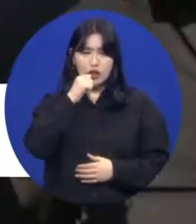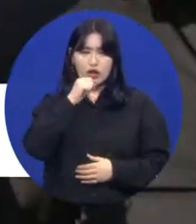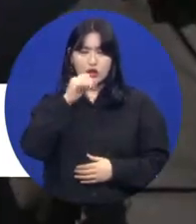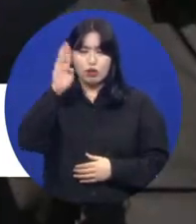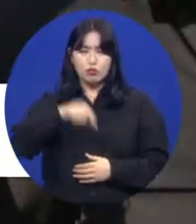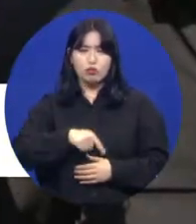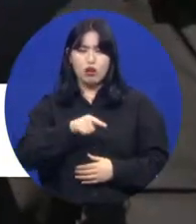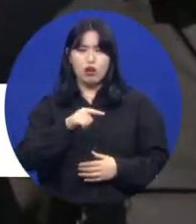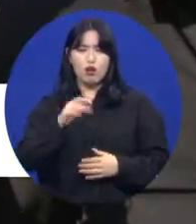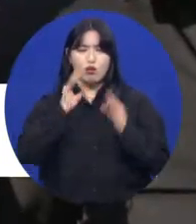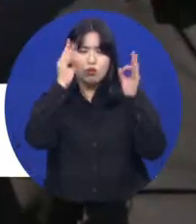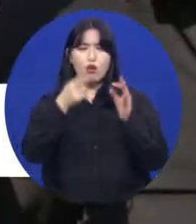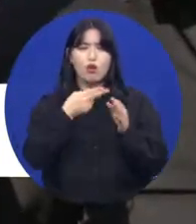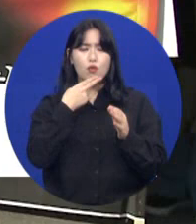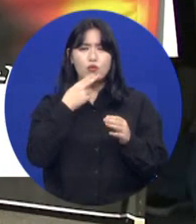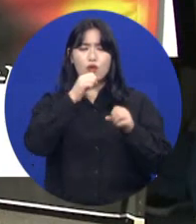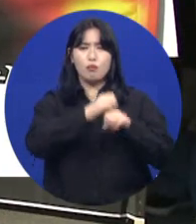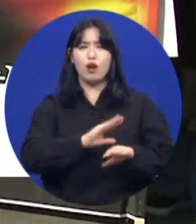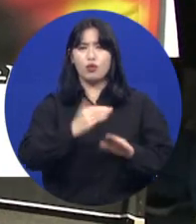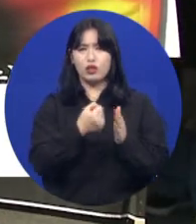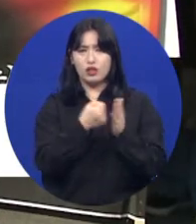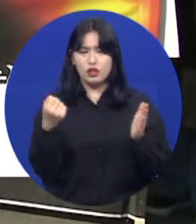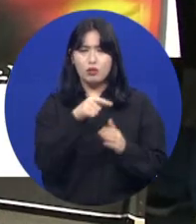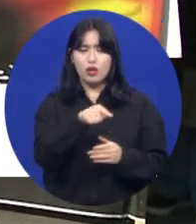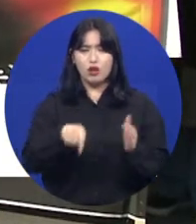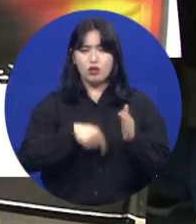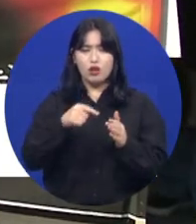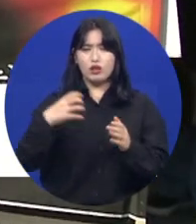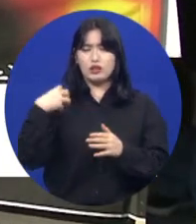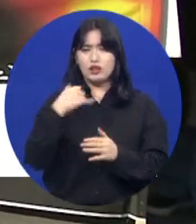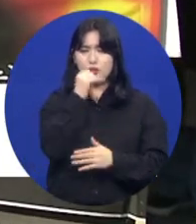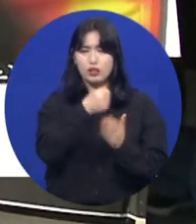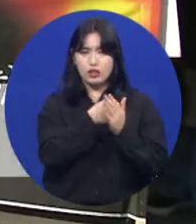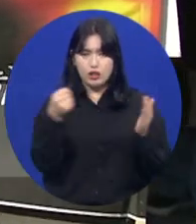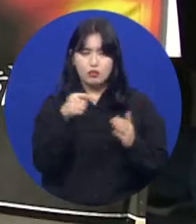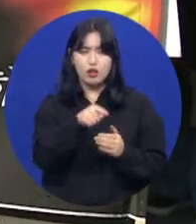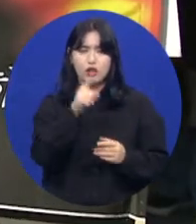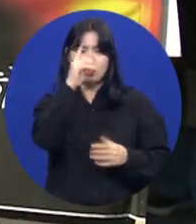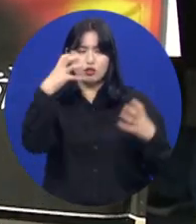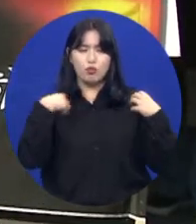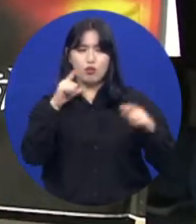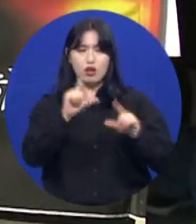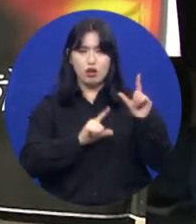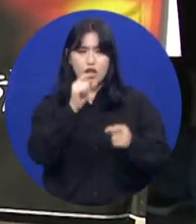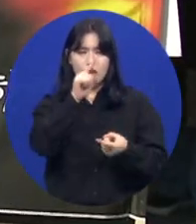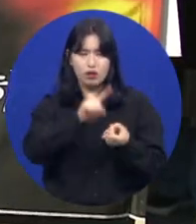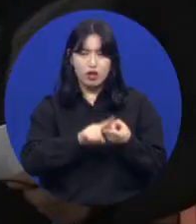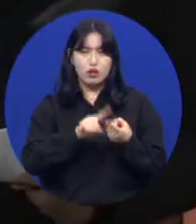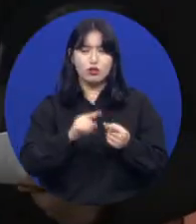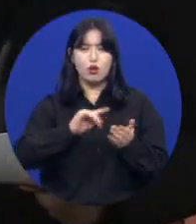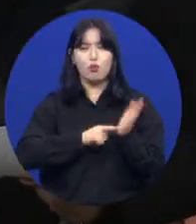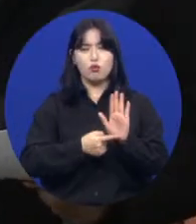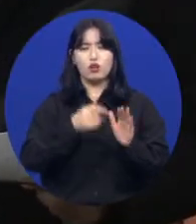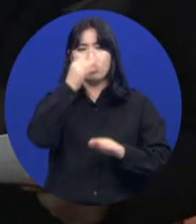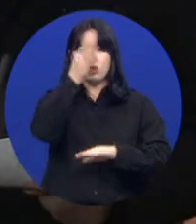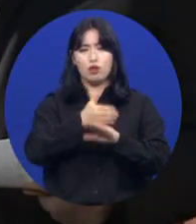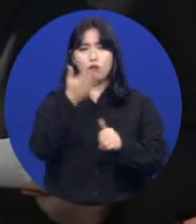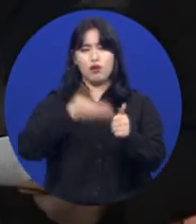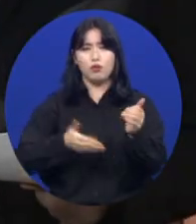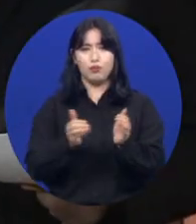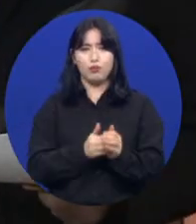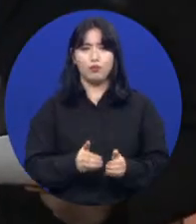논의가 막혀버렸다며 정세균 총리는 내각의 책임자로서 정부의 행태에 대해 공개 사과하라고